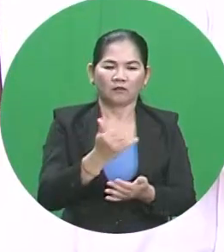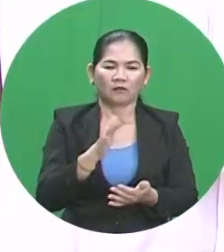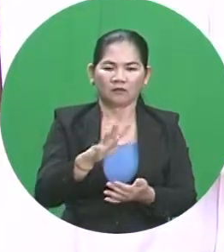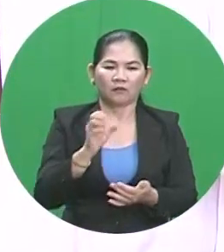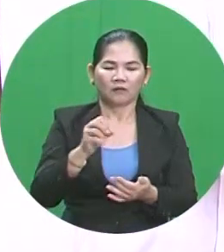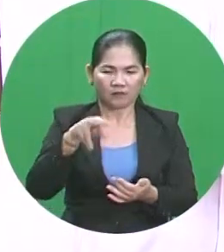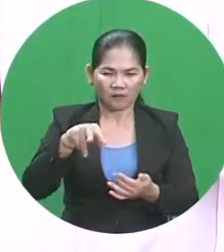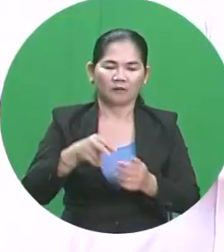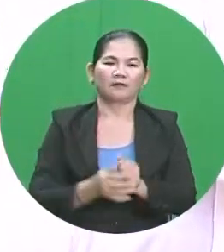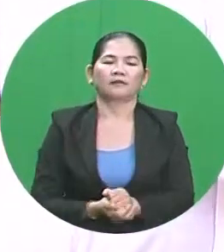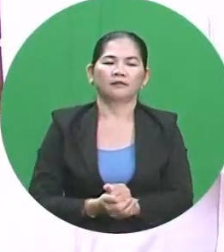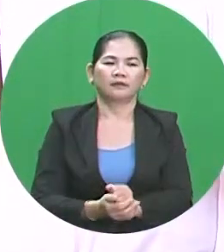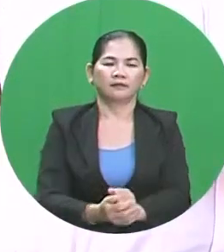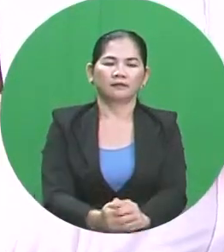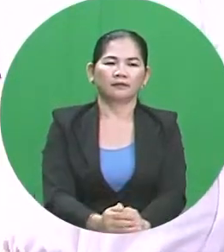650 ដុល្លារ